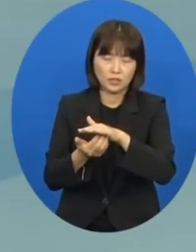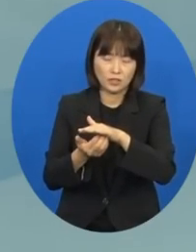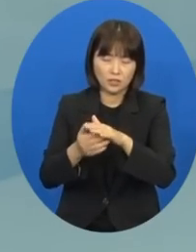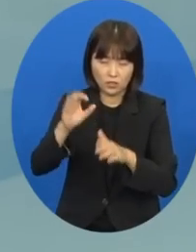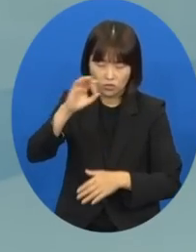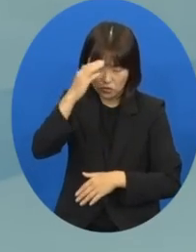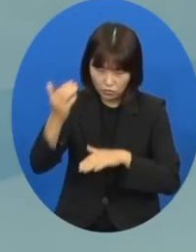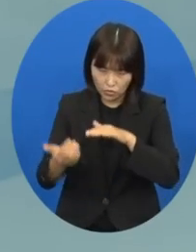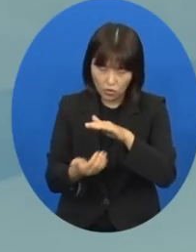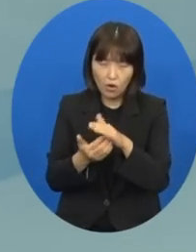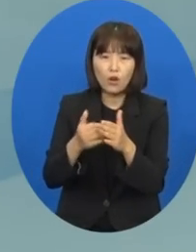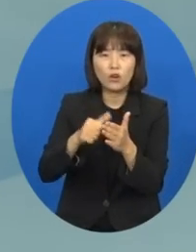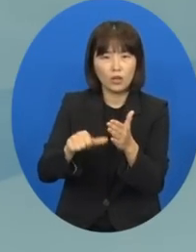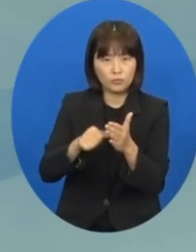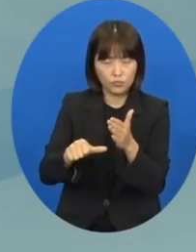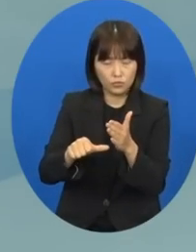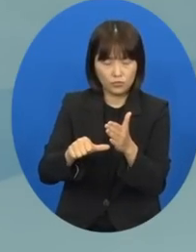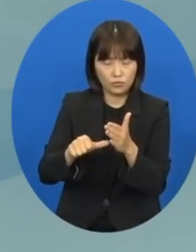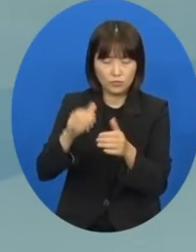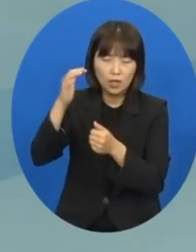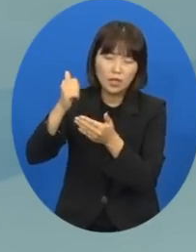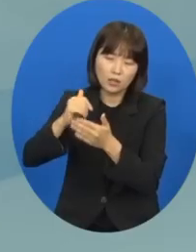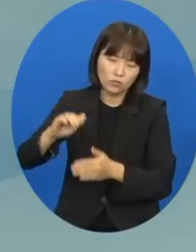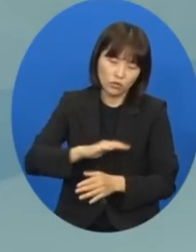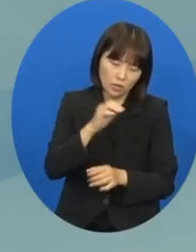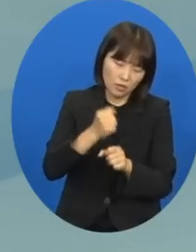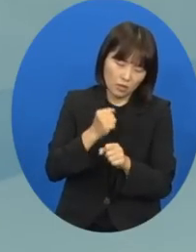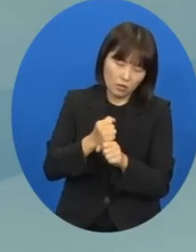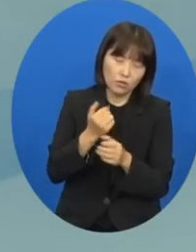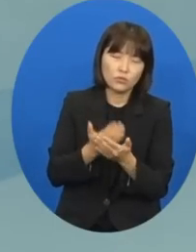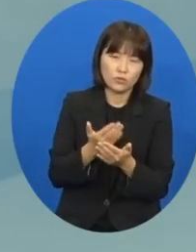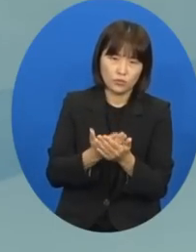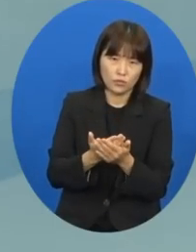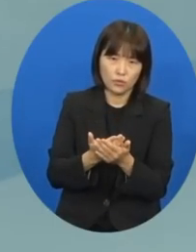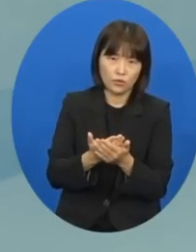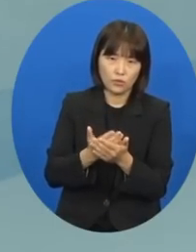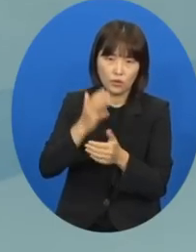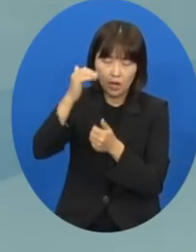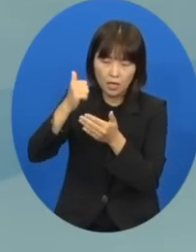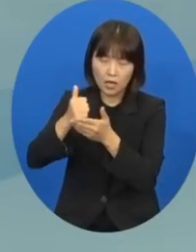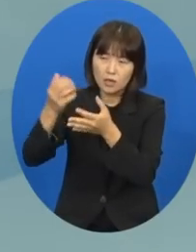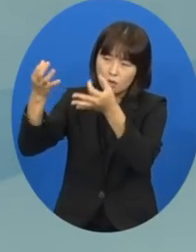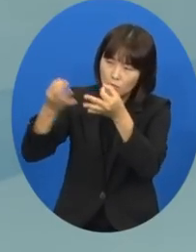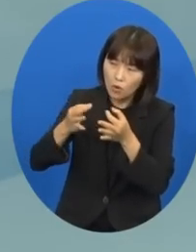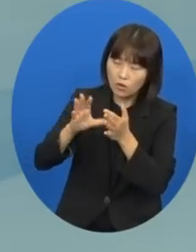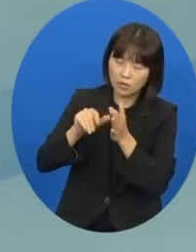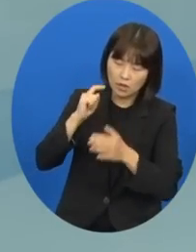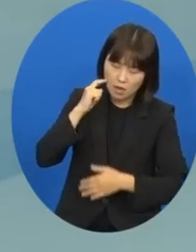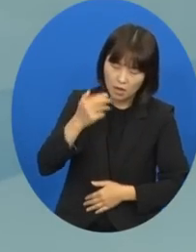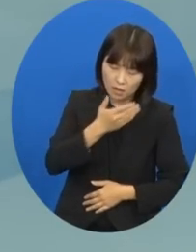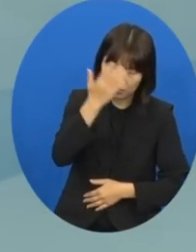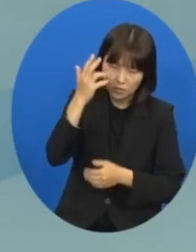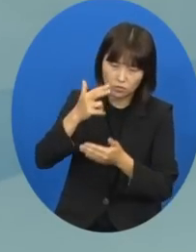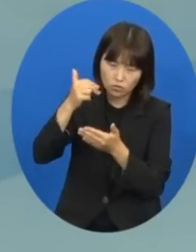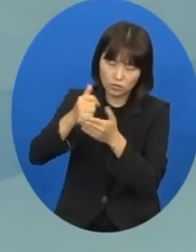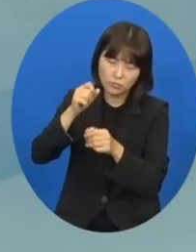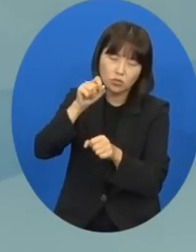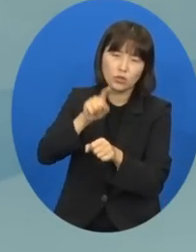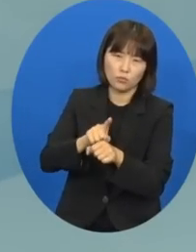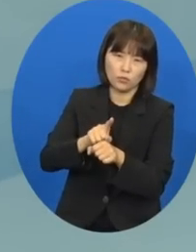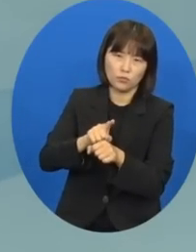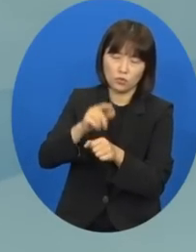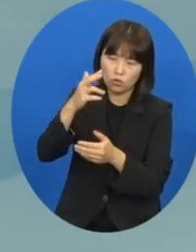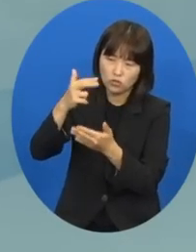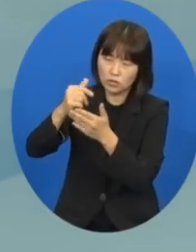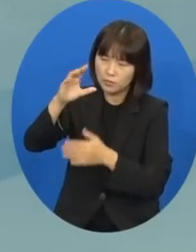하였습니다. 하나님 우리를 빚어주옵소서. 하나님 보시기에 정말 아름다운 주의 모습으로, 아름다운 주의 성품으로, 주님을 닮은